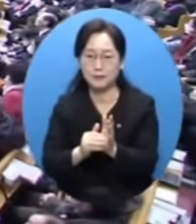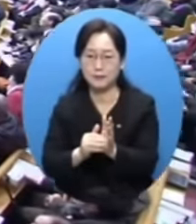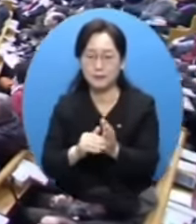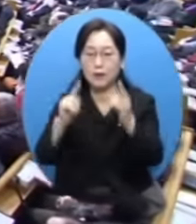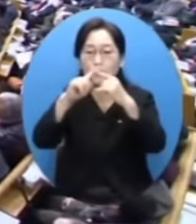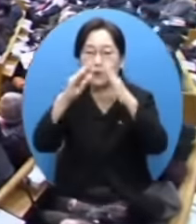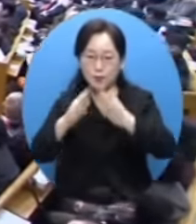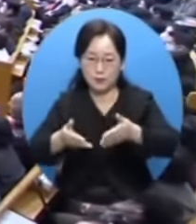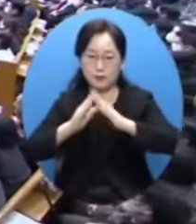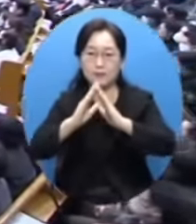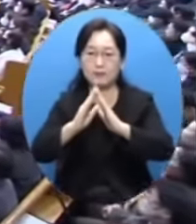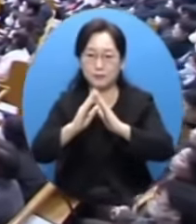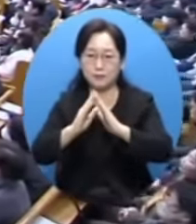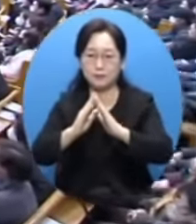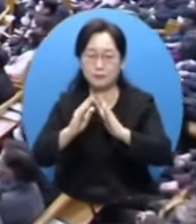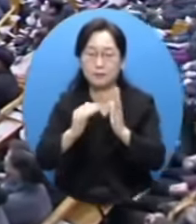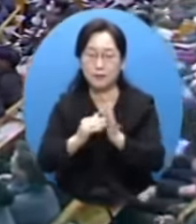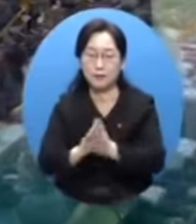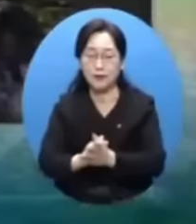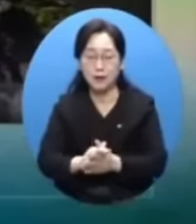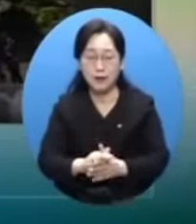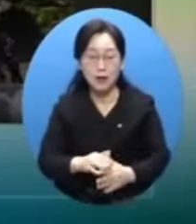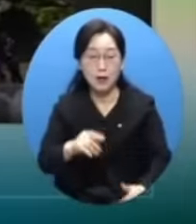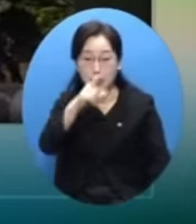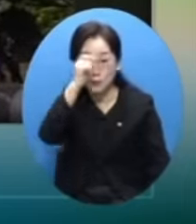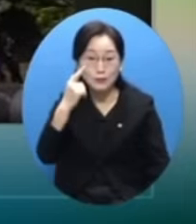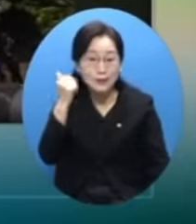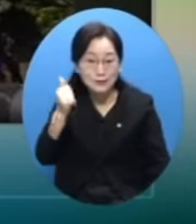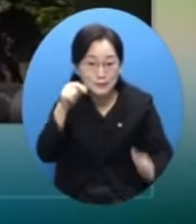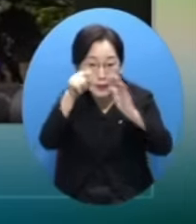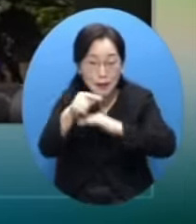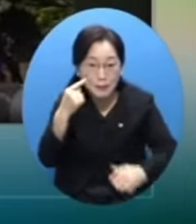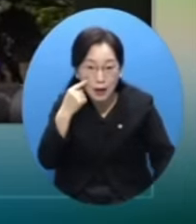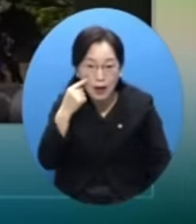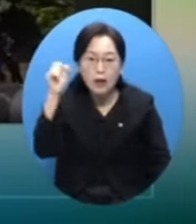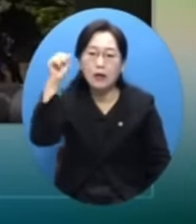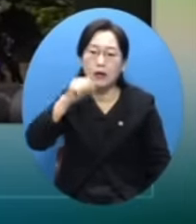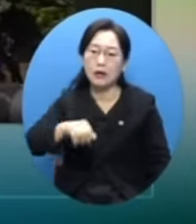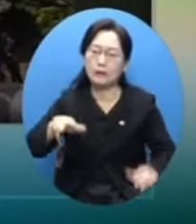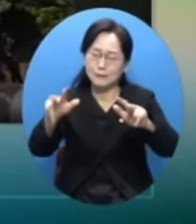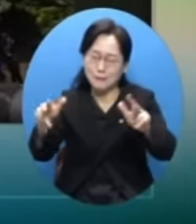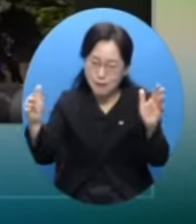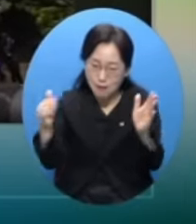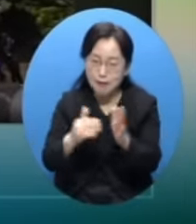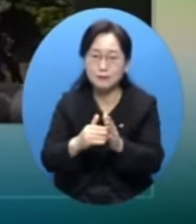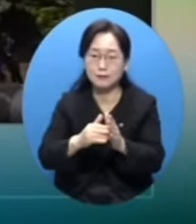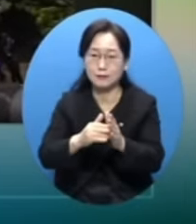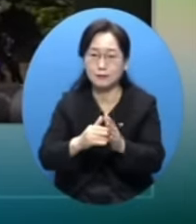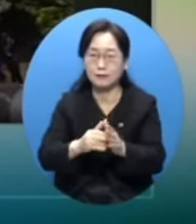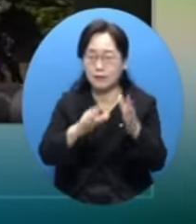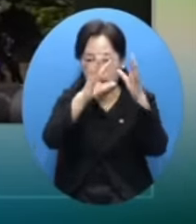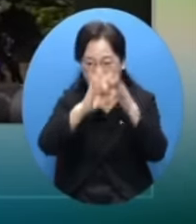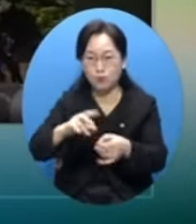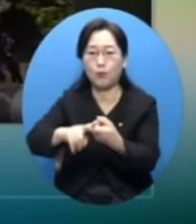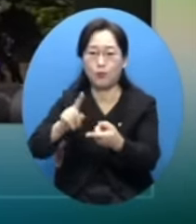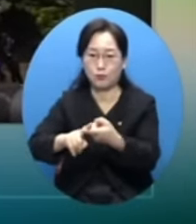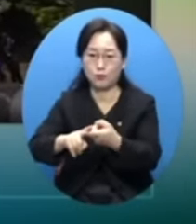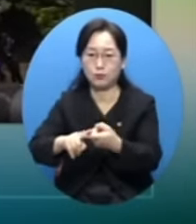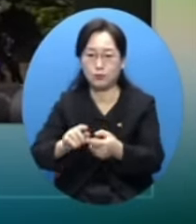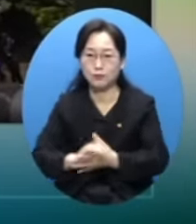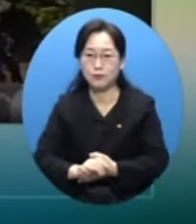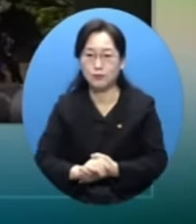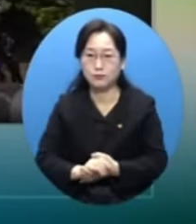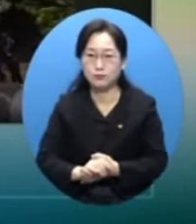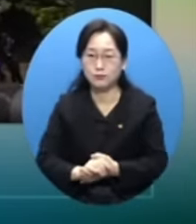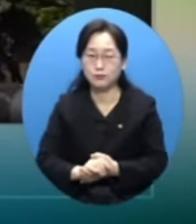교회를 지은 것입니다. 제가 이곳을 방문해 보니까 그때 지어진 교회가 지금까지 그곳에 우뚝 서 있고,